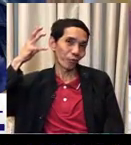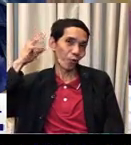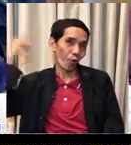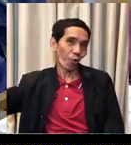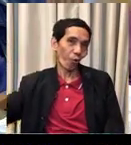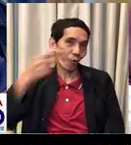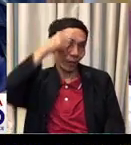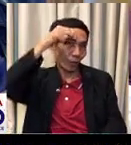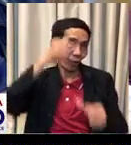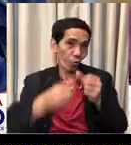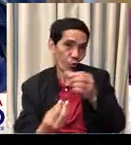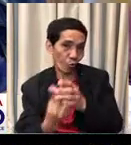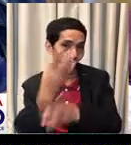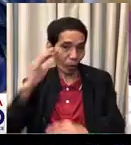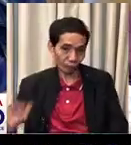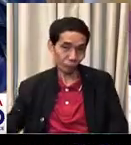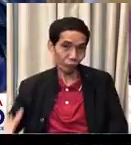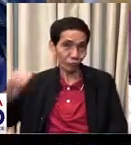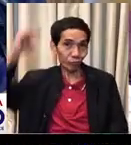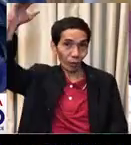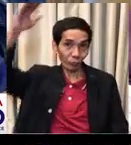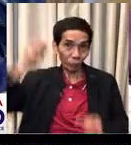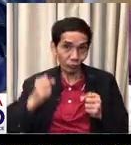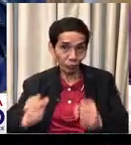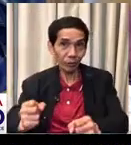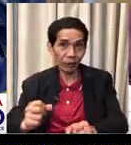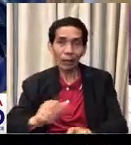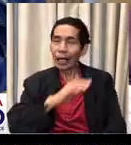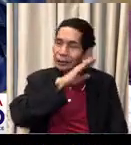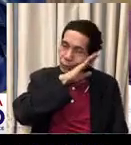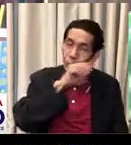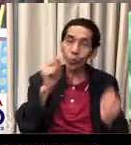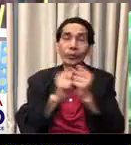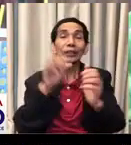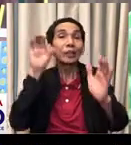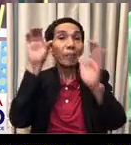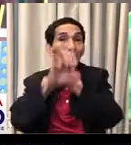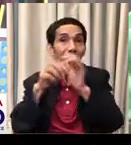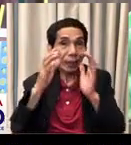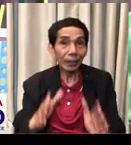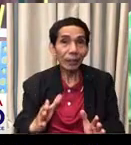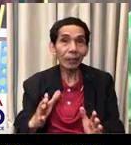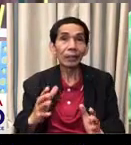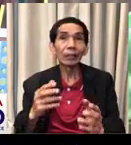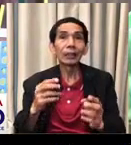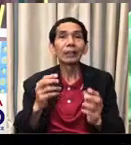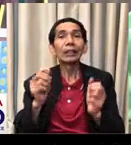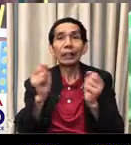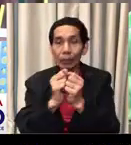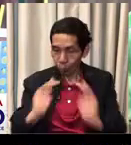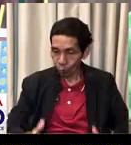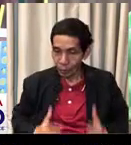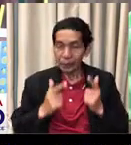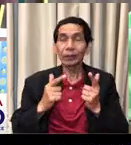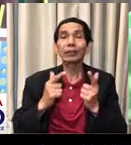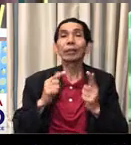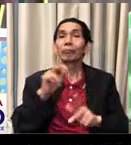Always remember, I grew up in the street. I slept with criminals. Live with them.